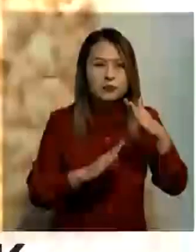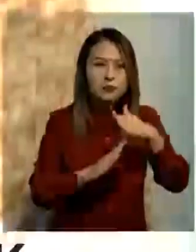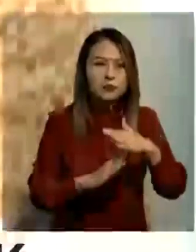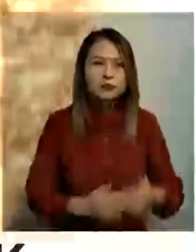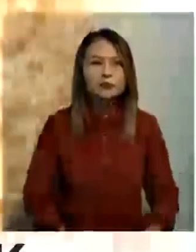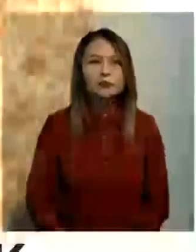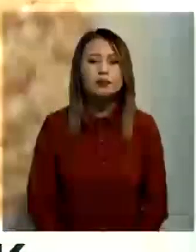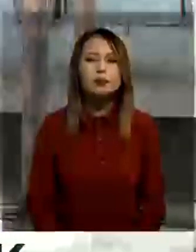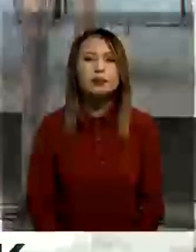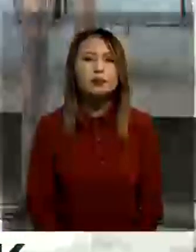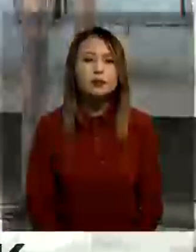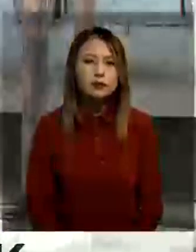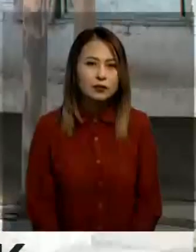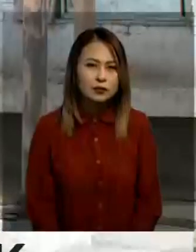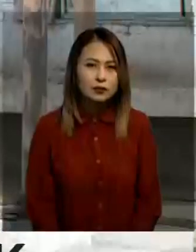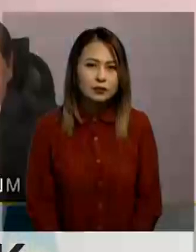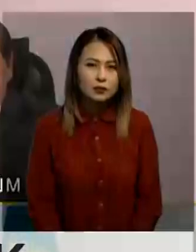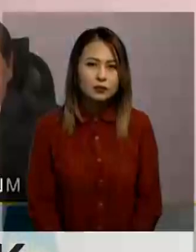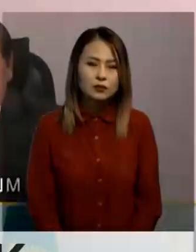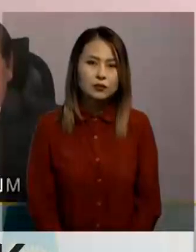теңге шамасында.